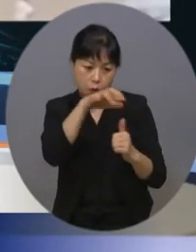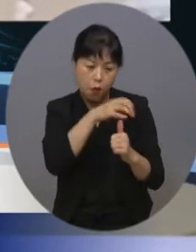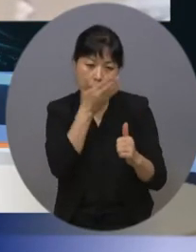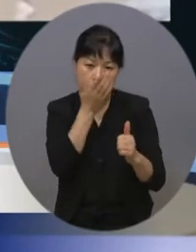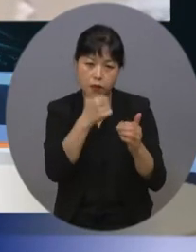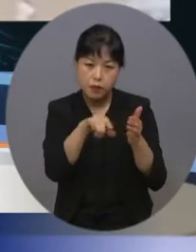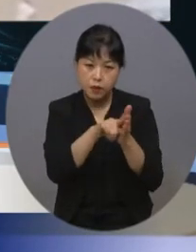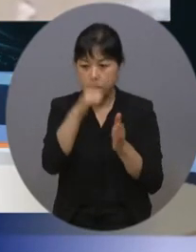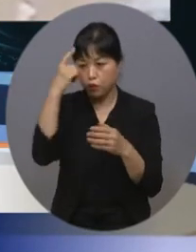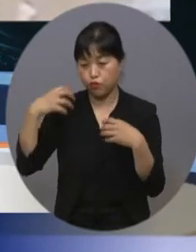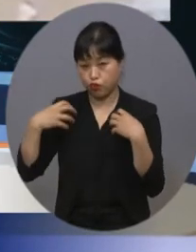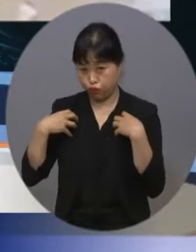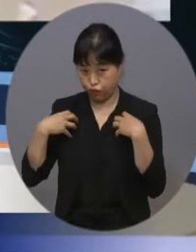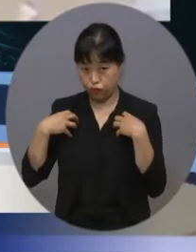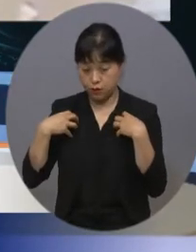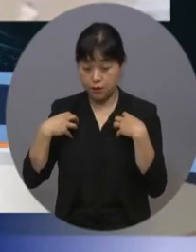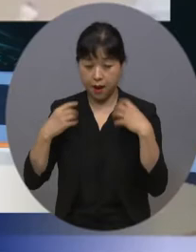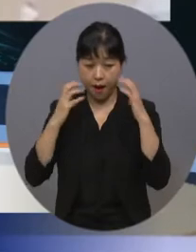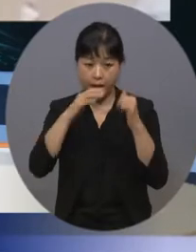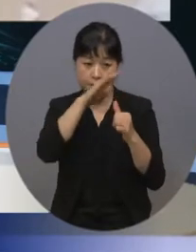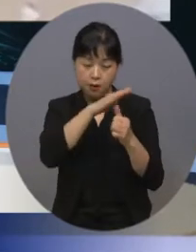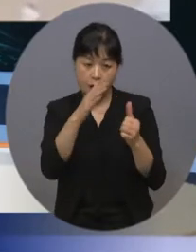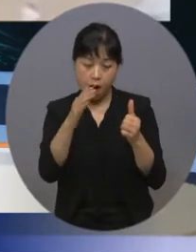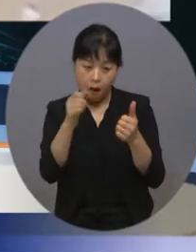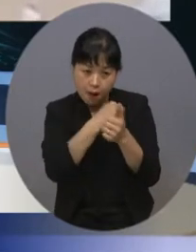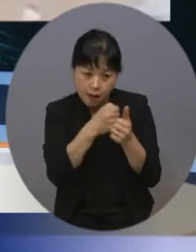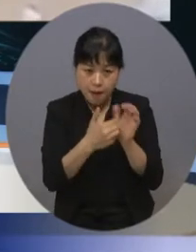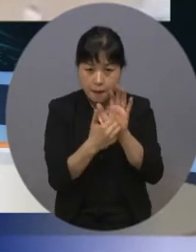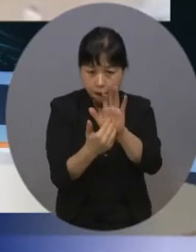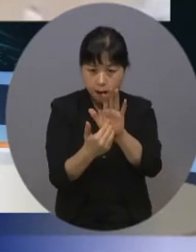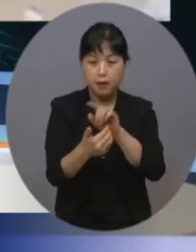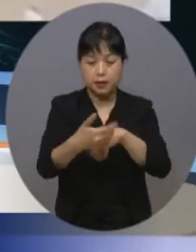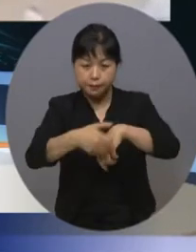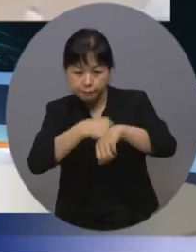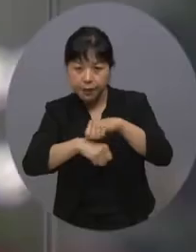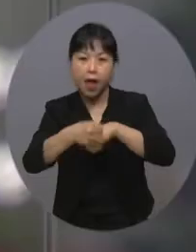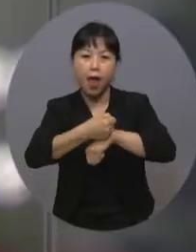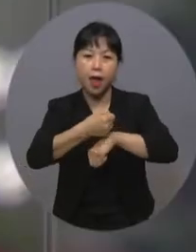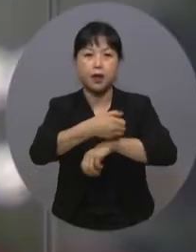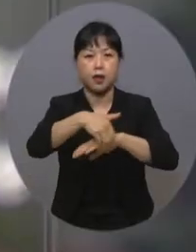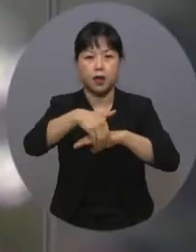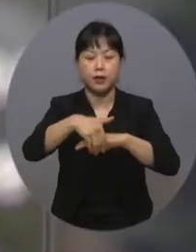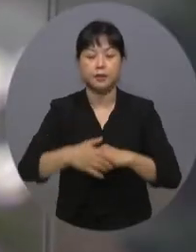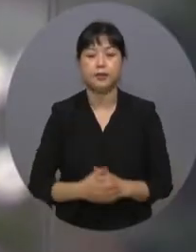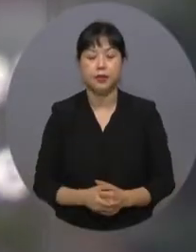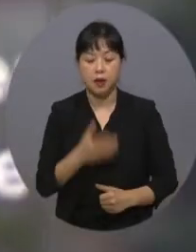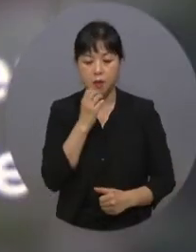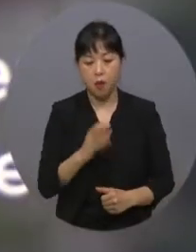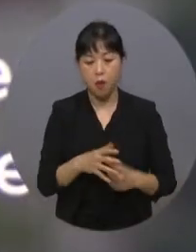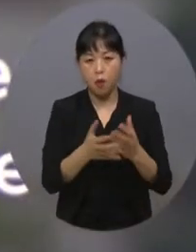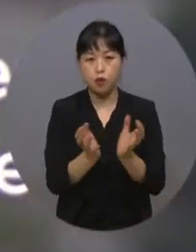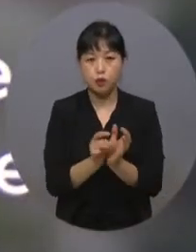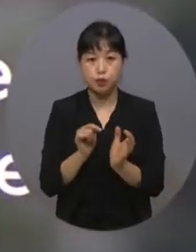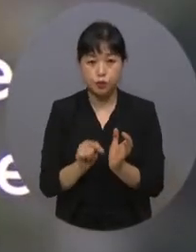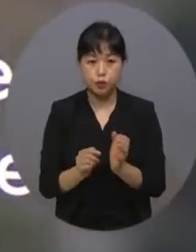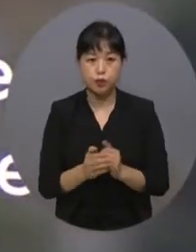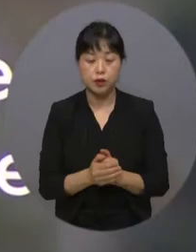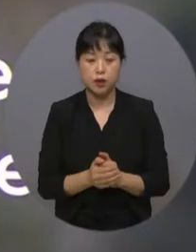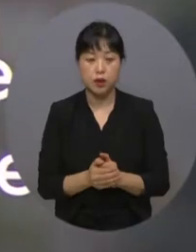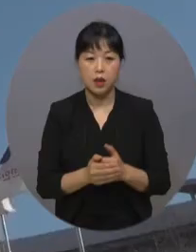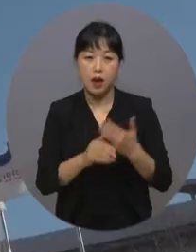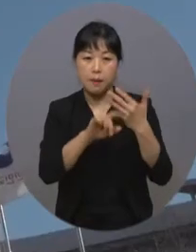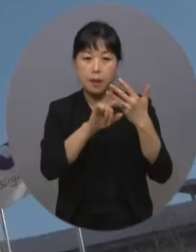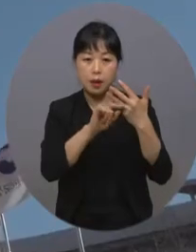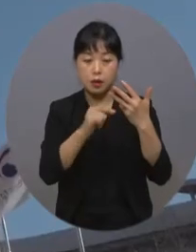정부가 아동학대 대응책 의 강화에 나설 방침입니다 보건복지부는 지난 19일